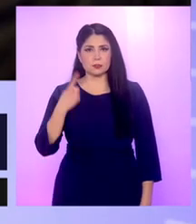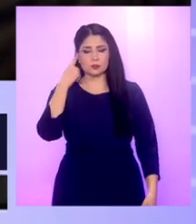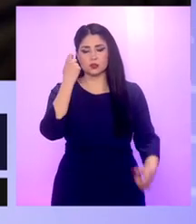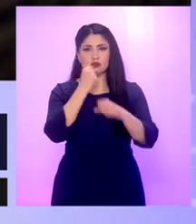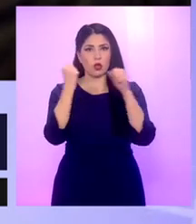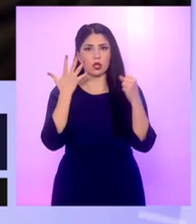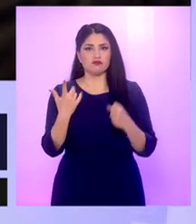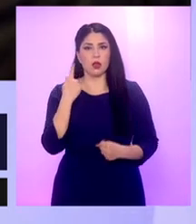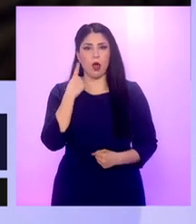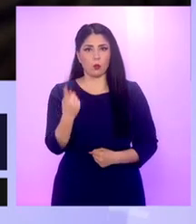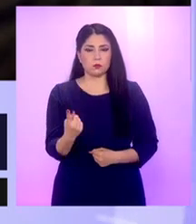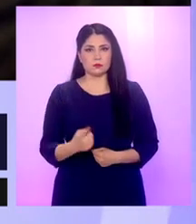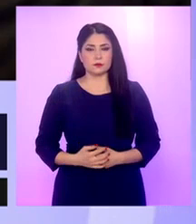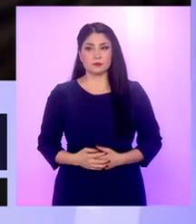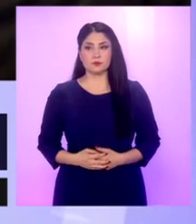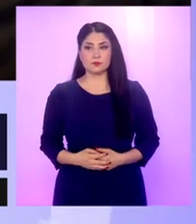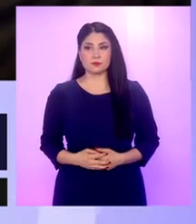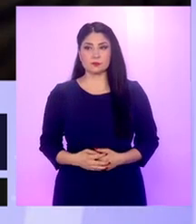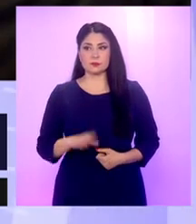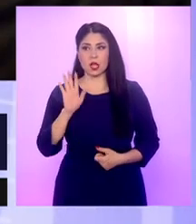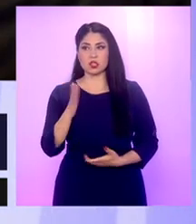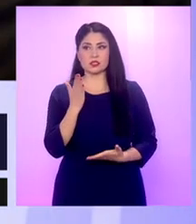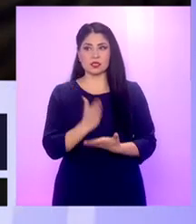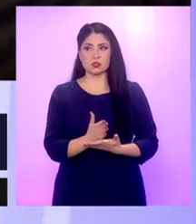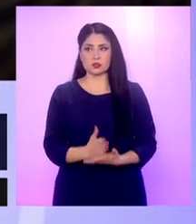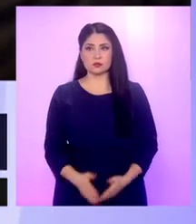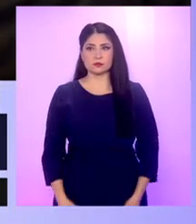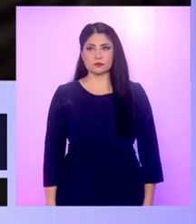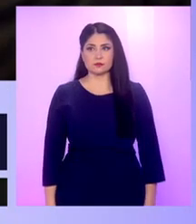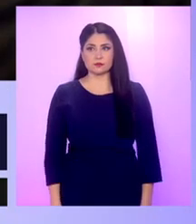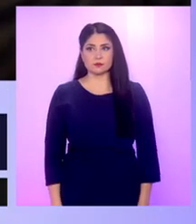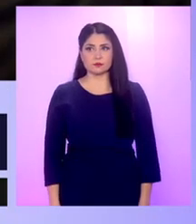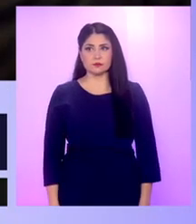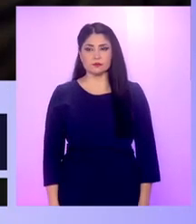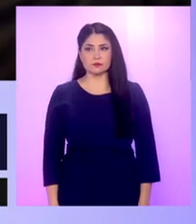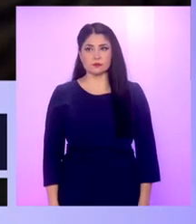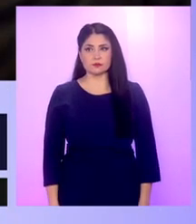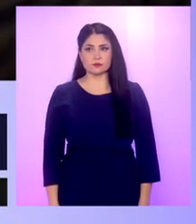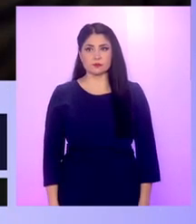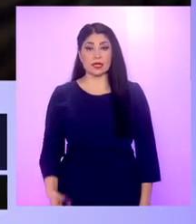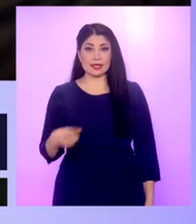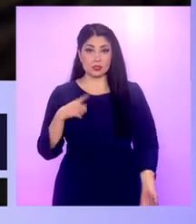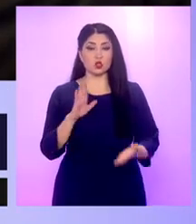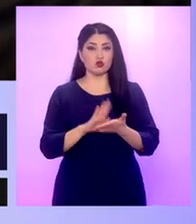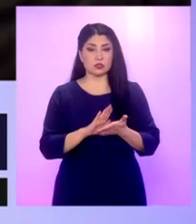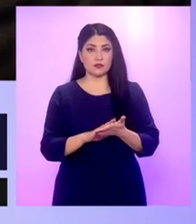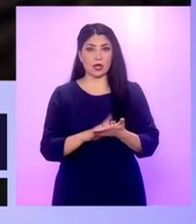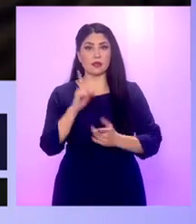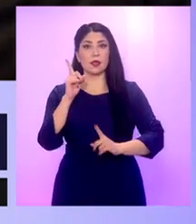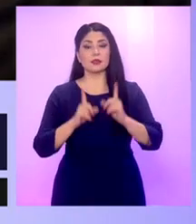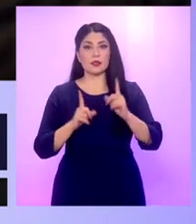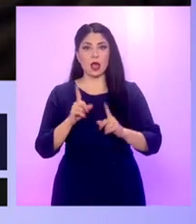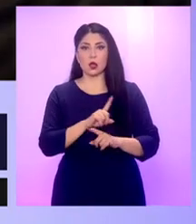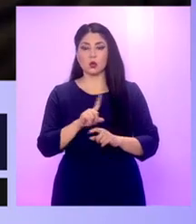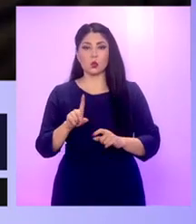aud. Deci, această decizie este justificată dacă